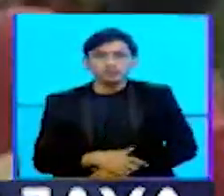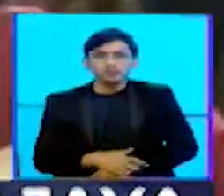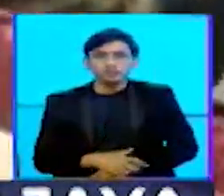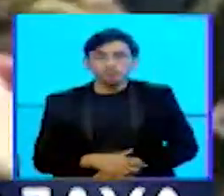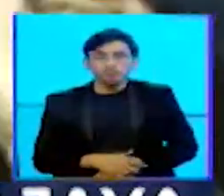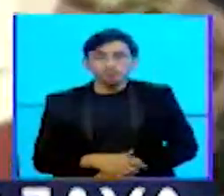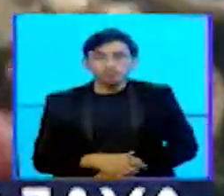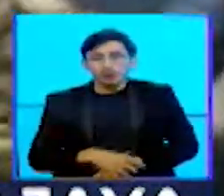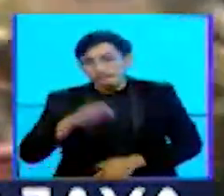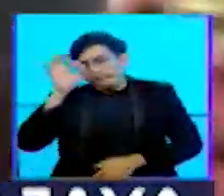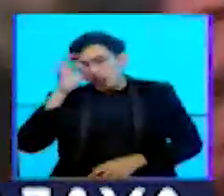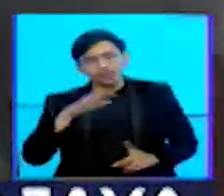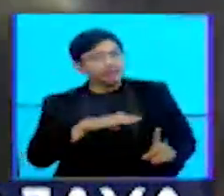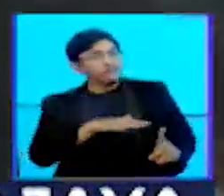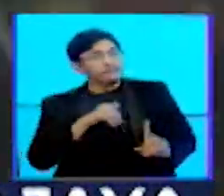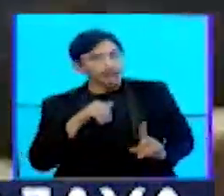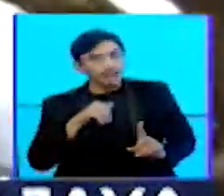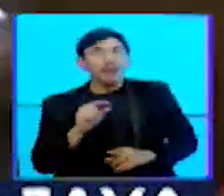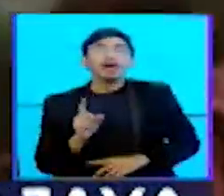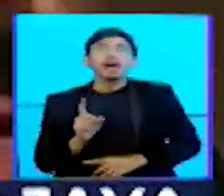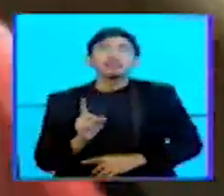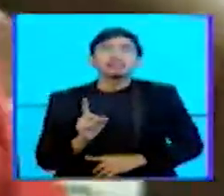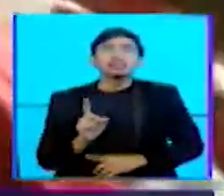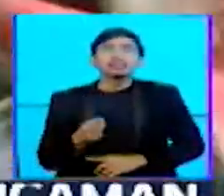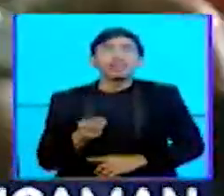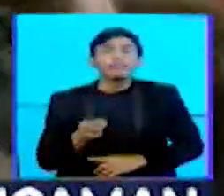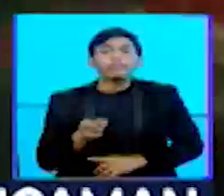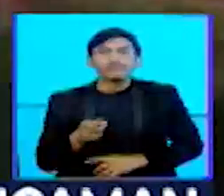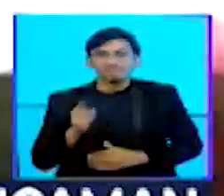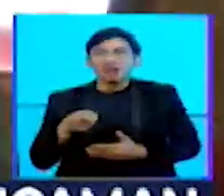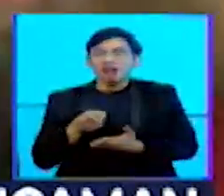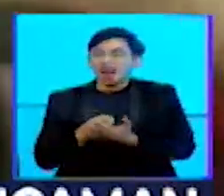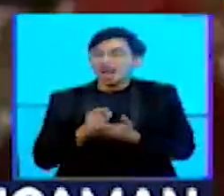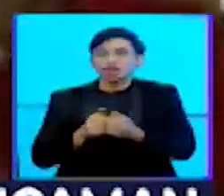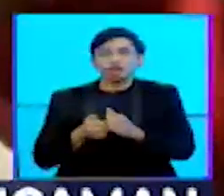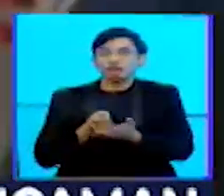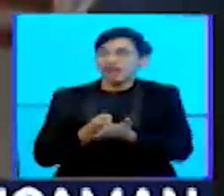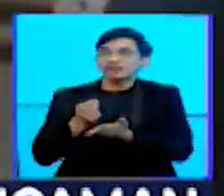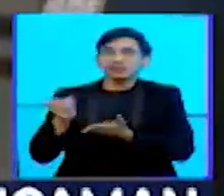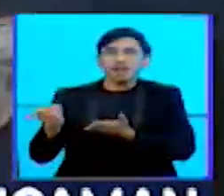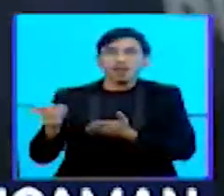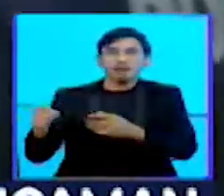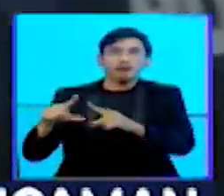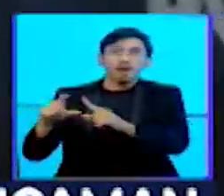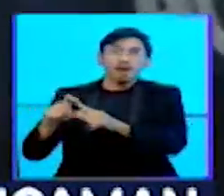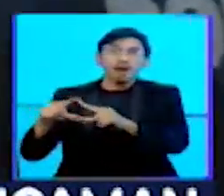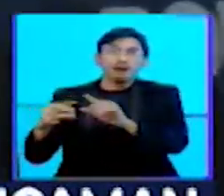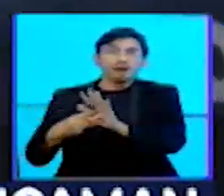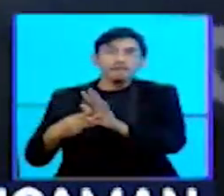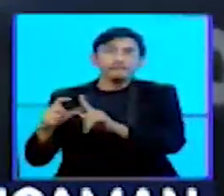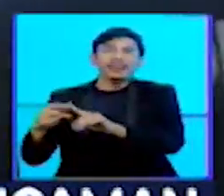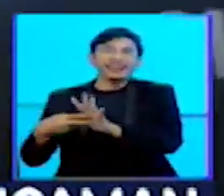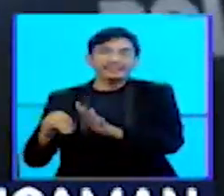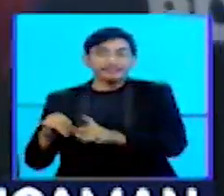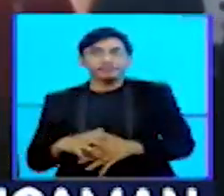kedua Polda Metro Jaya terkait dugaan tindakan pengancaman yang dilaporkan oleh Adam Deni. Jering diperiksa sekitar 4 jam di